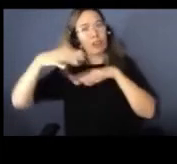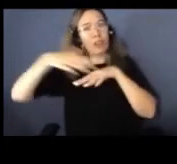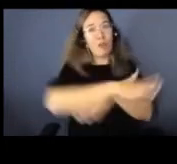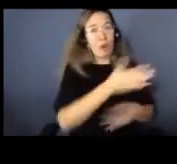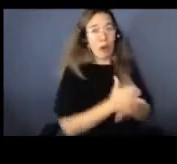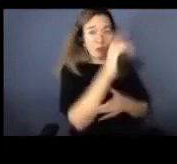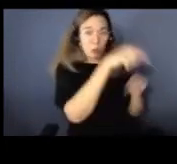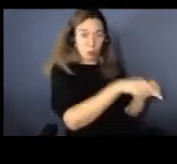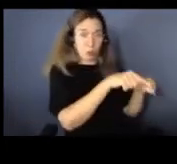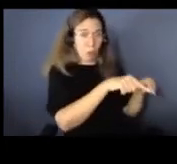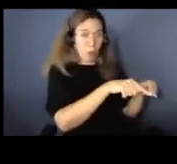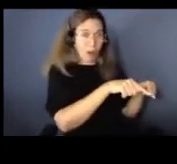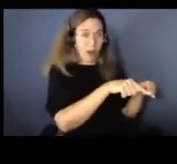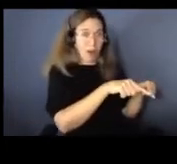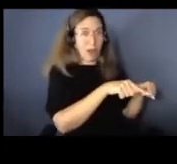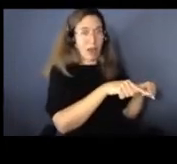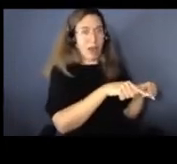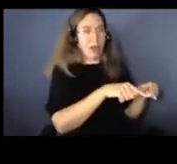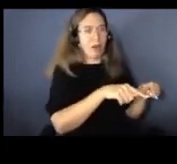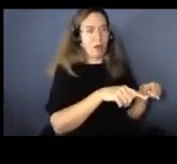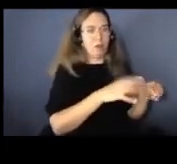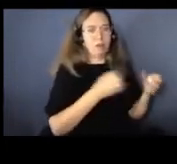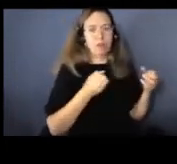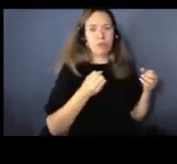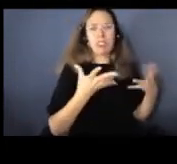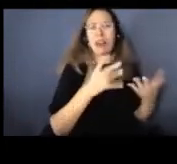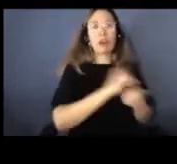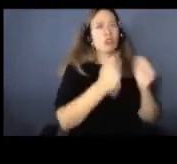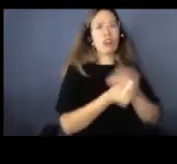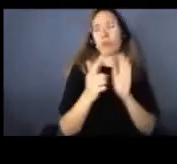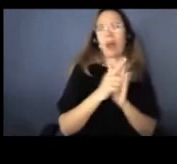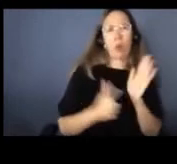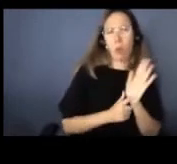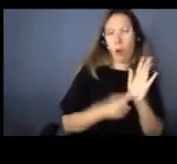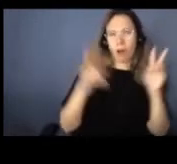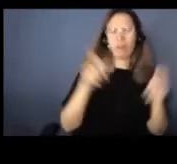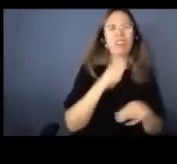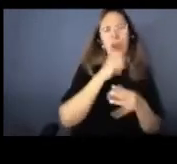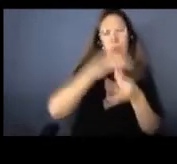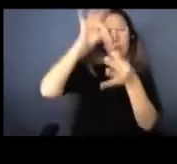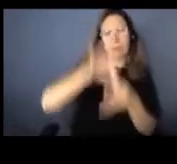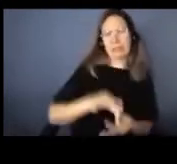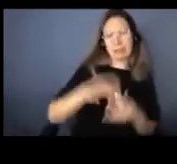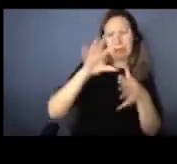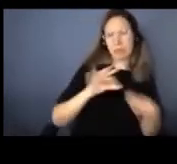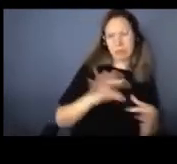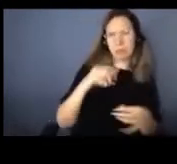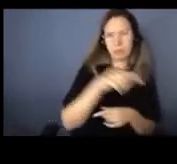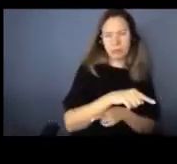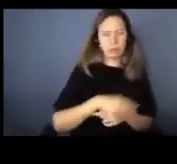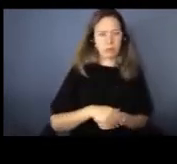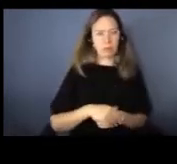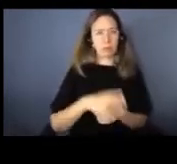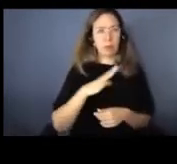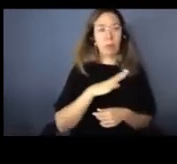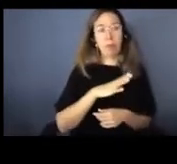ça serait sans nécessité des changements législatifs. Donc, je vais y revenir plus précisément, mais on voit qu'à l'intérieur de la